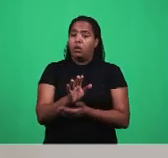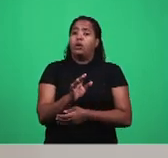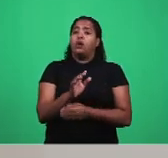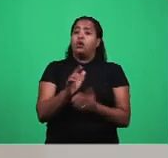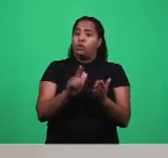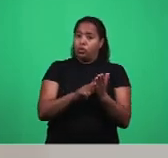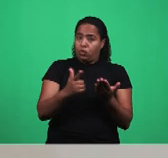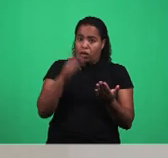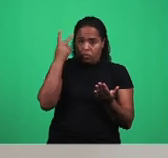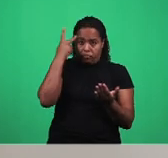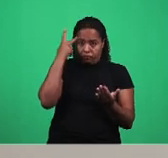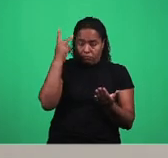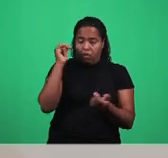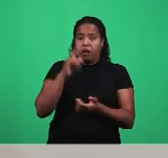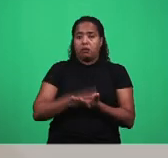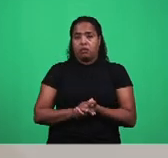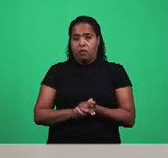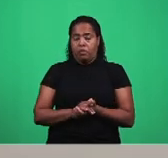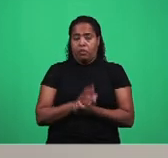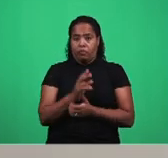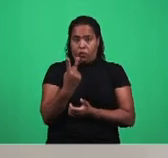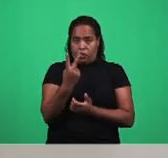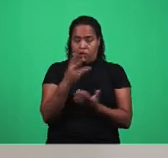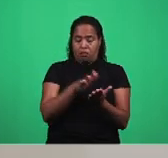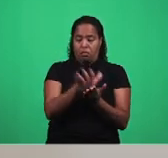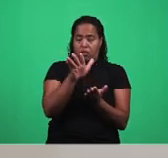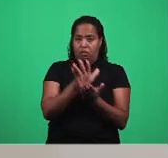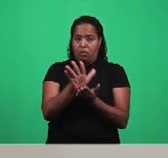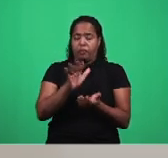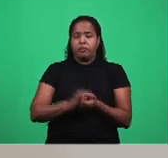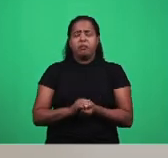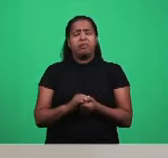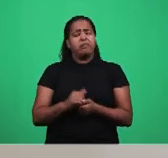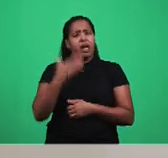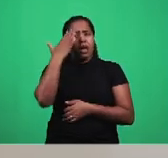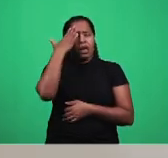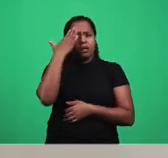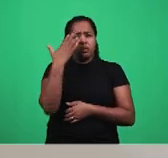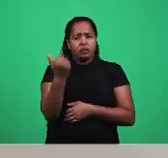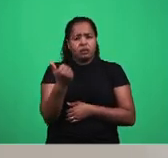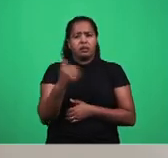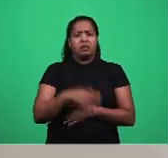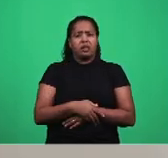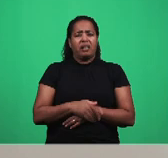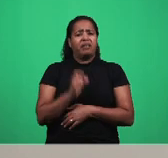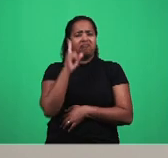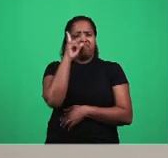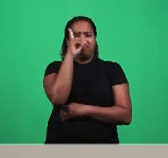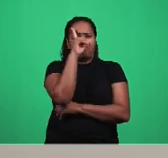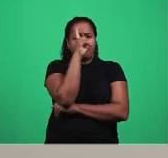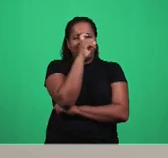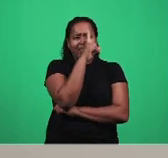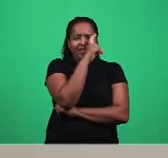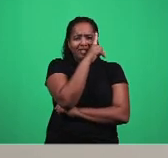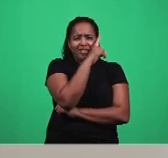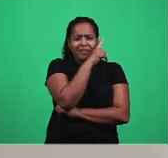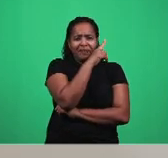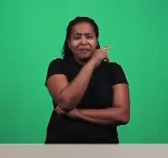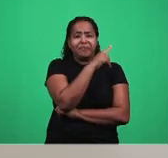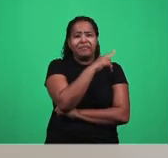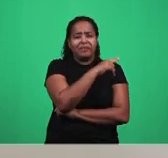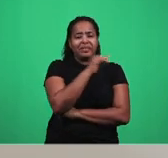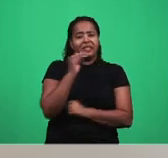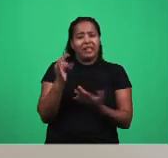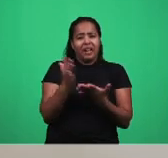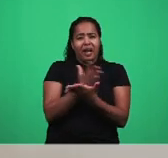maintenant, je sais qu'il est très difficile, les frères et sœurs, quelques-uns qui ne sont pas